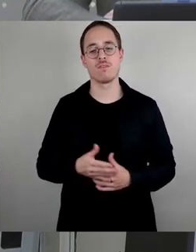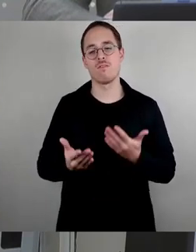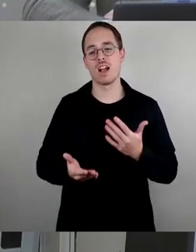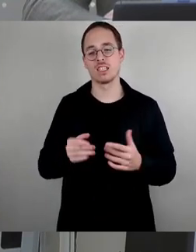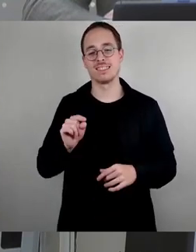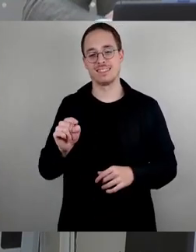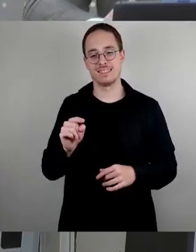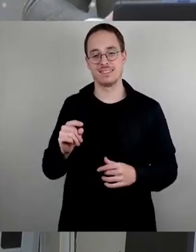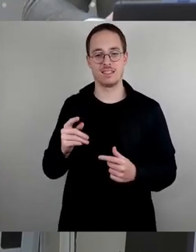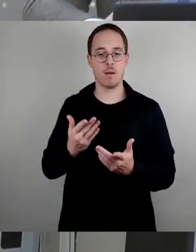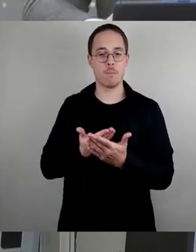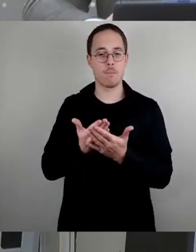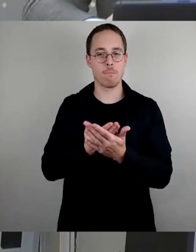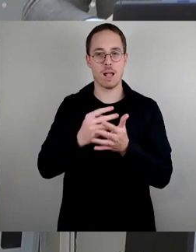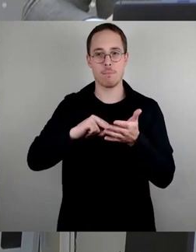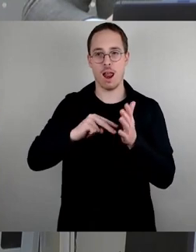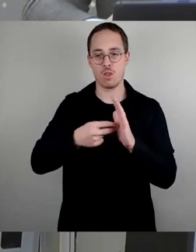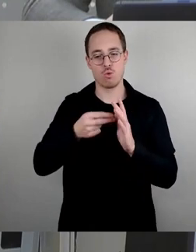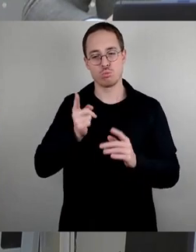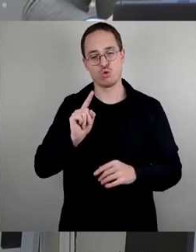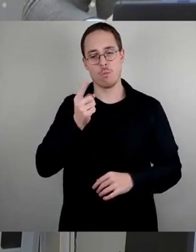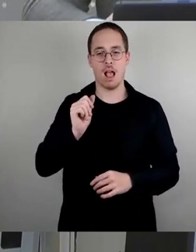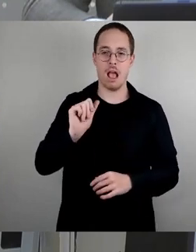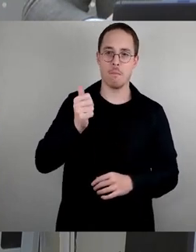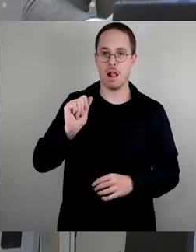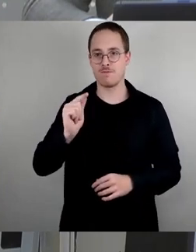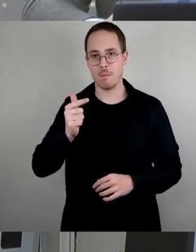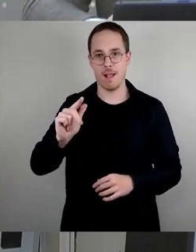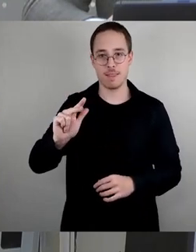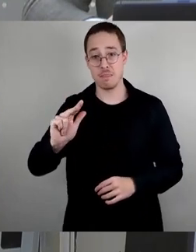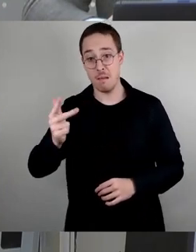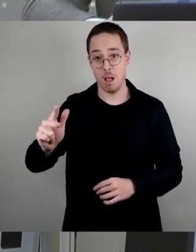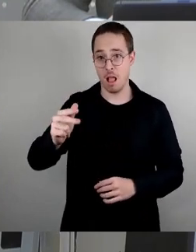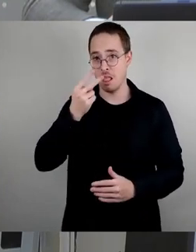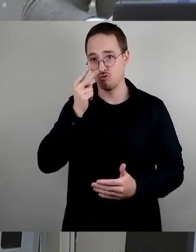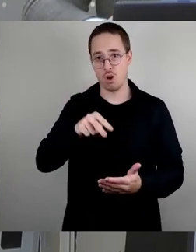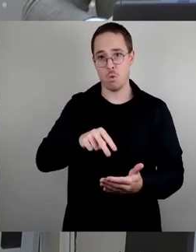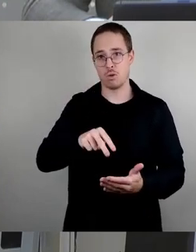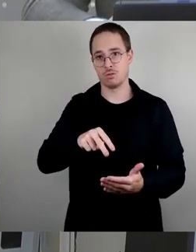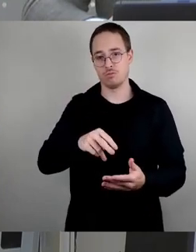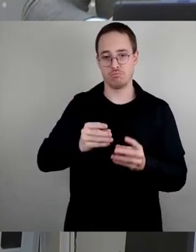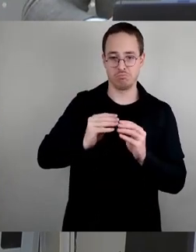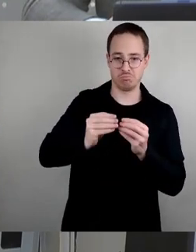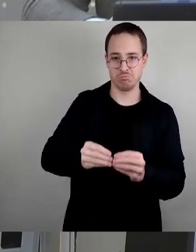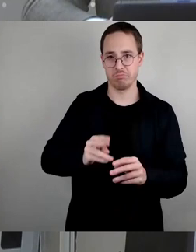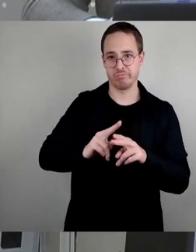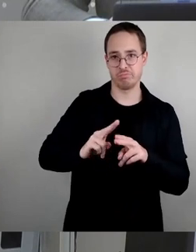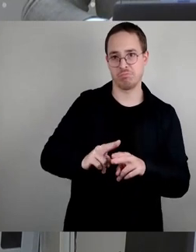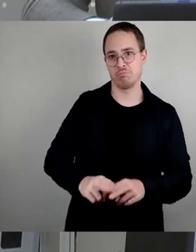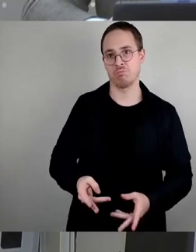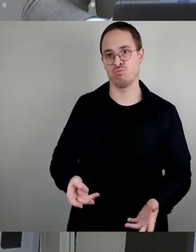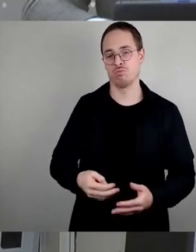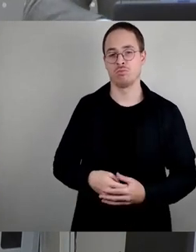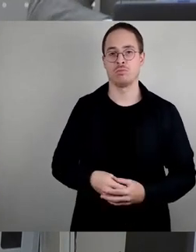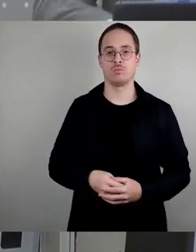und genau aufpassen muss, dass im Prinzip etwas geplant wird, das am Ende funktioniert, was auch dort für die Anlieger und